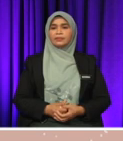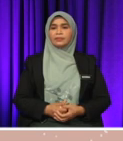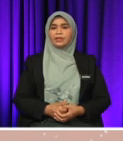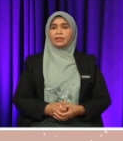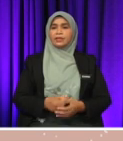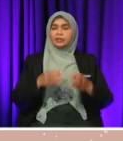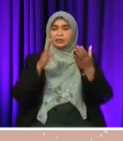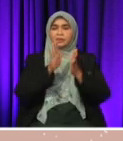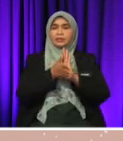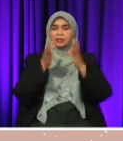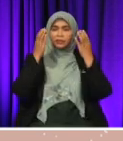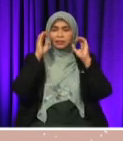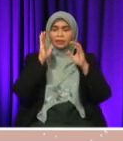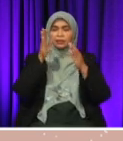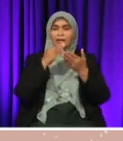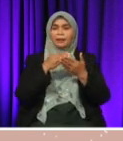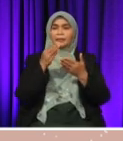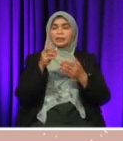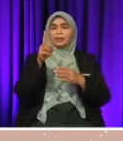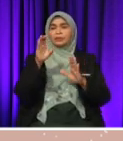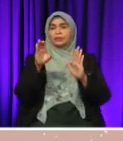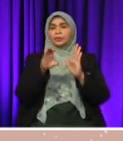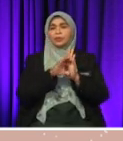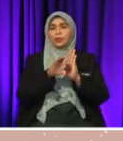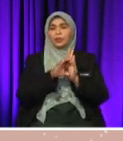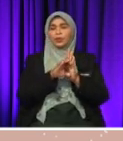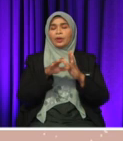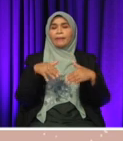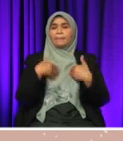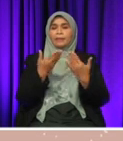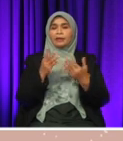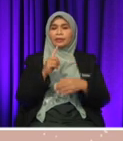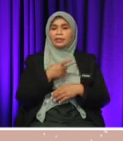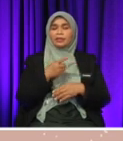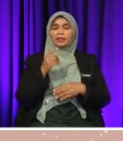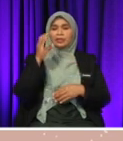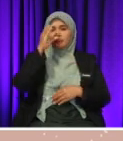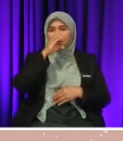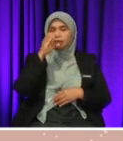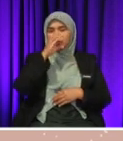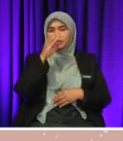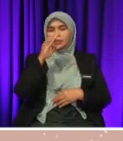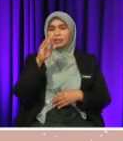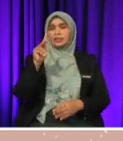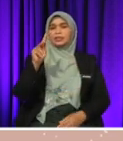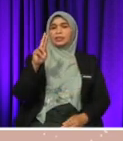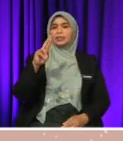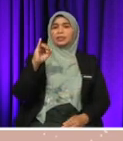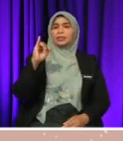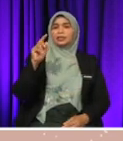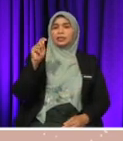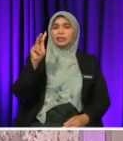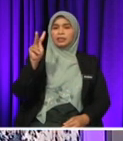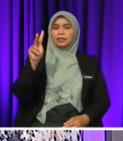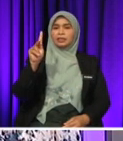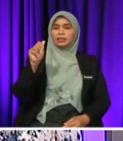akan berikan satu contoh bagaimana kita mencari kritikan Sanjungan